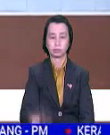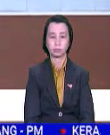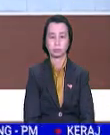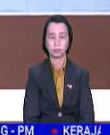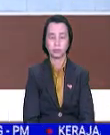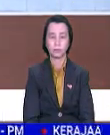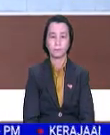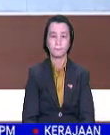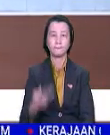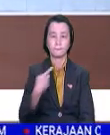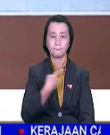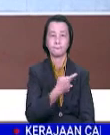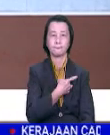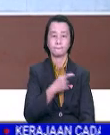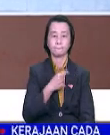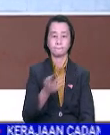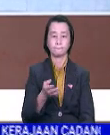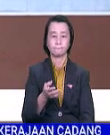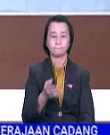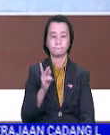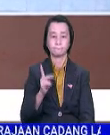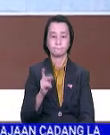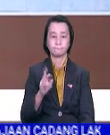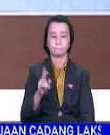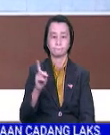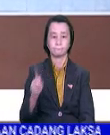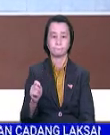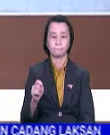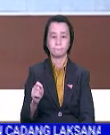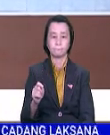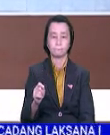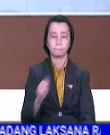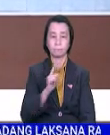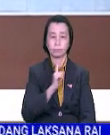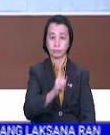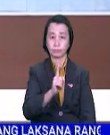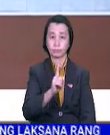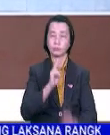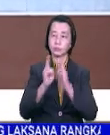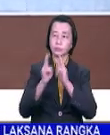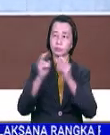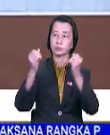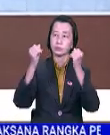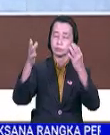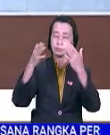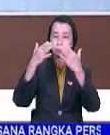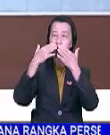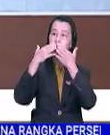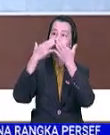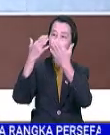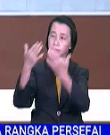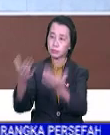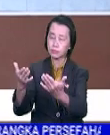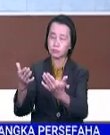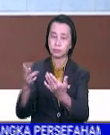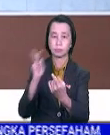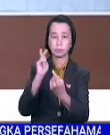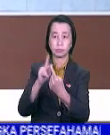Nah kamea bagi fungsi keaktifan maupun non-muslim mengucap bawahnya banyak terima kasih kepada